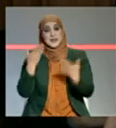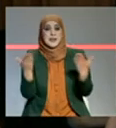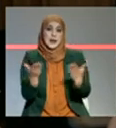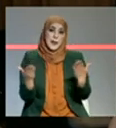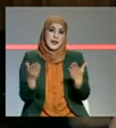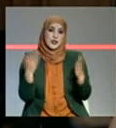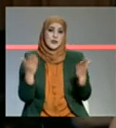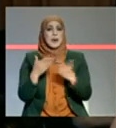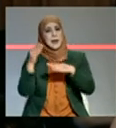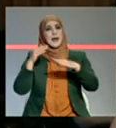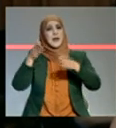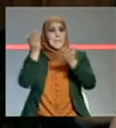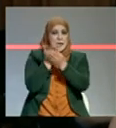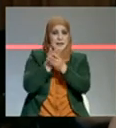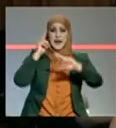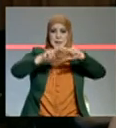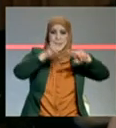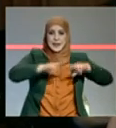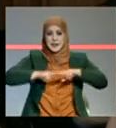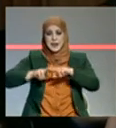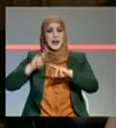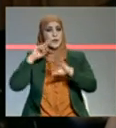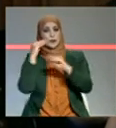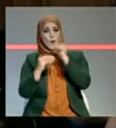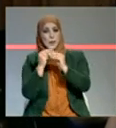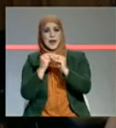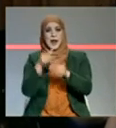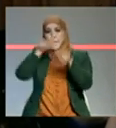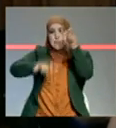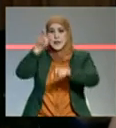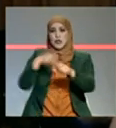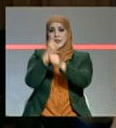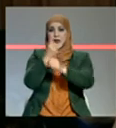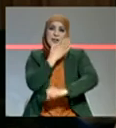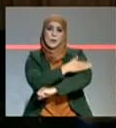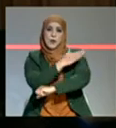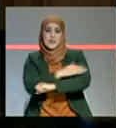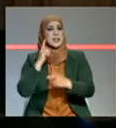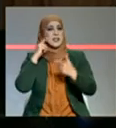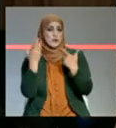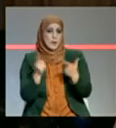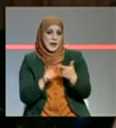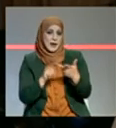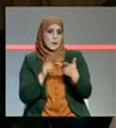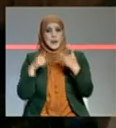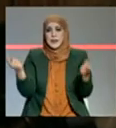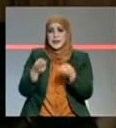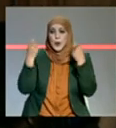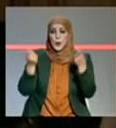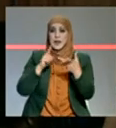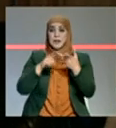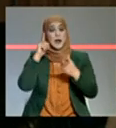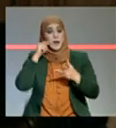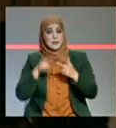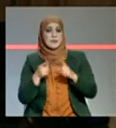على مستوى البنية التحتية، على مستوى الموارد البشرية، على مستوى الحوكمة، على مستوى التكوين،